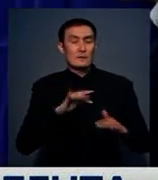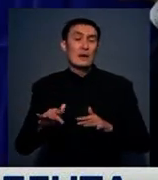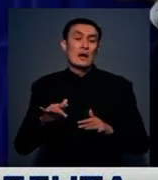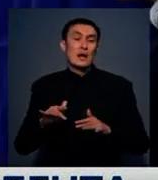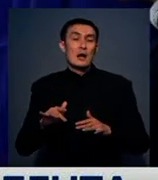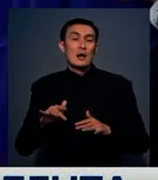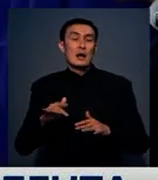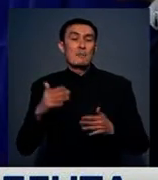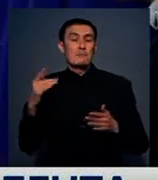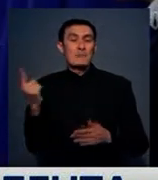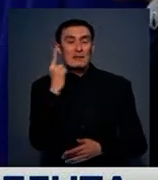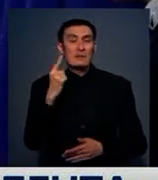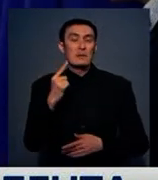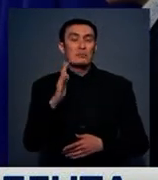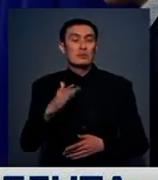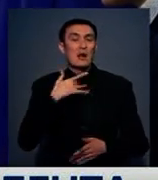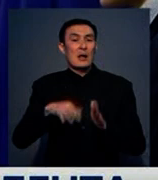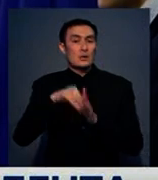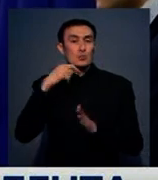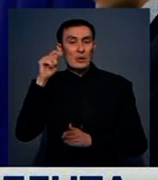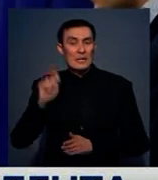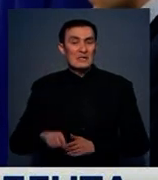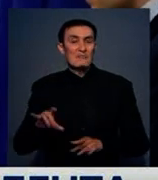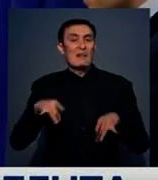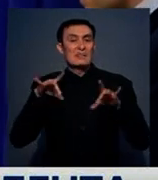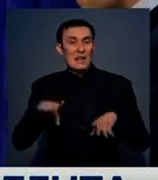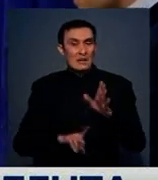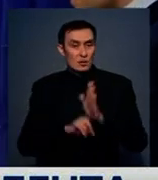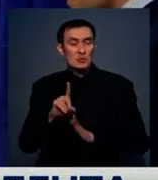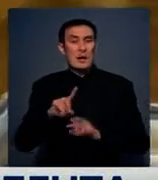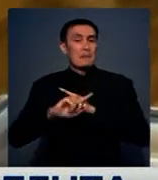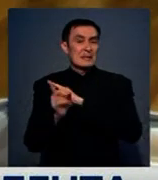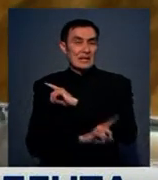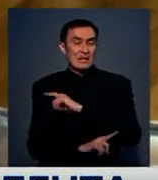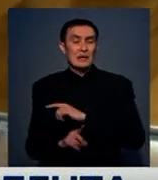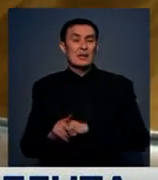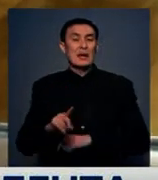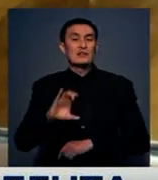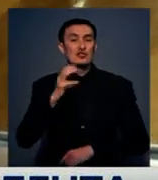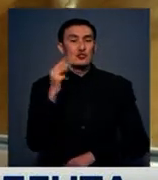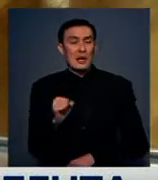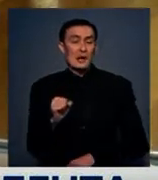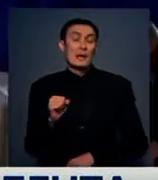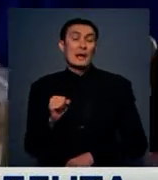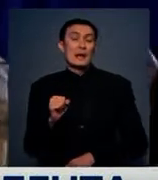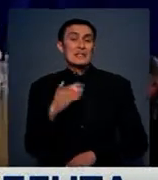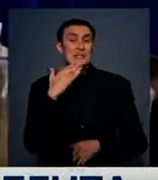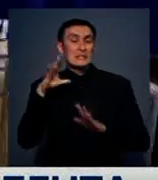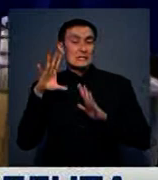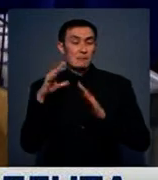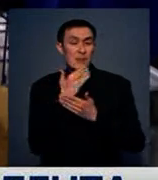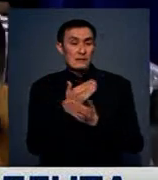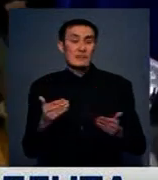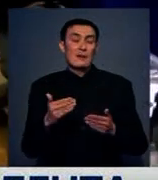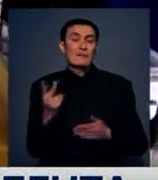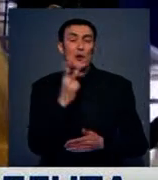местному времени. Первыми традиционно голосуют украинцы в Австралии, последними на западном побережье США. Завершится второй